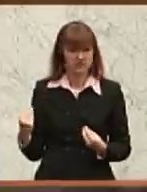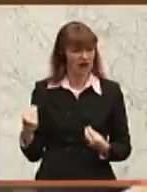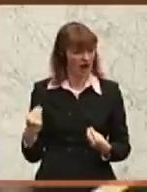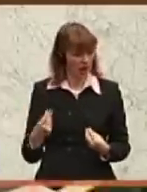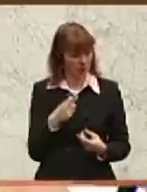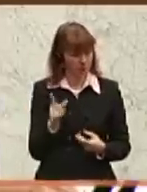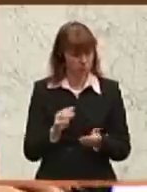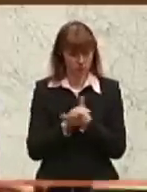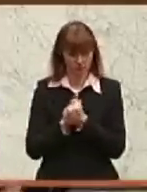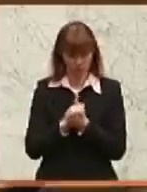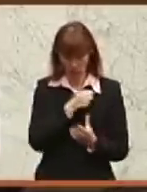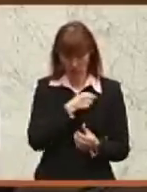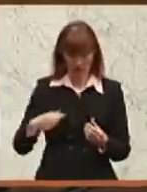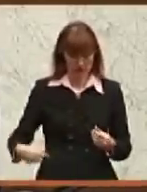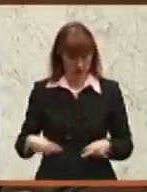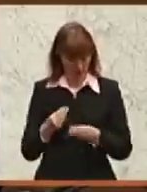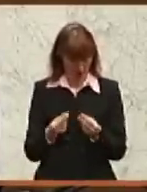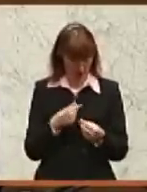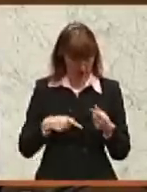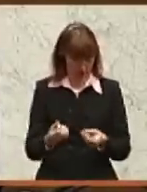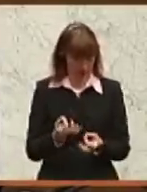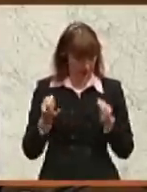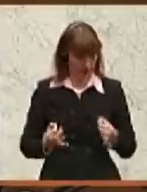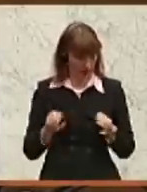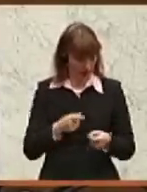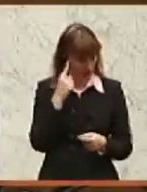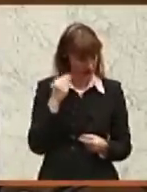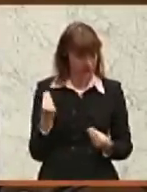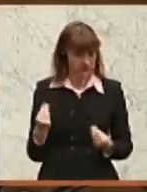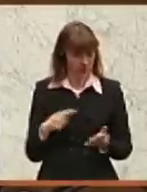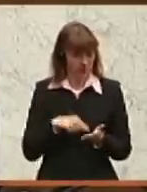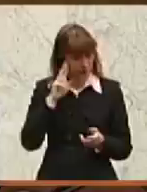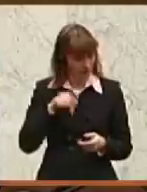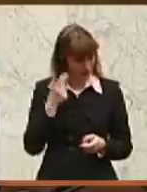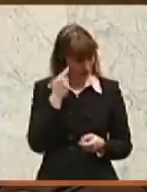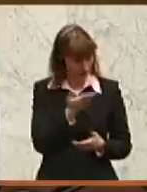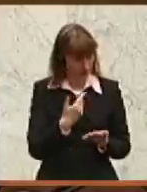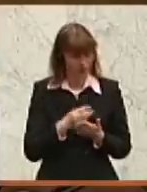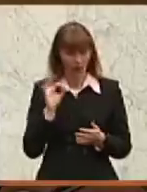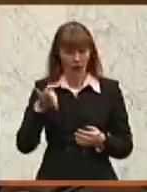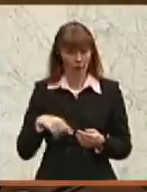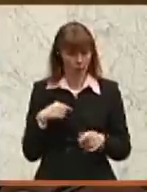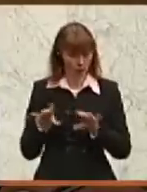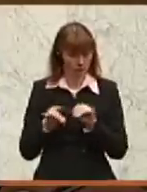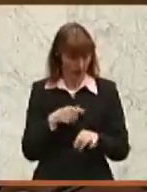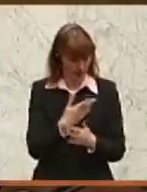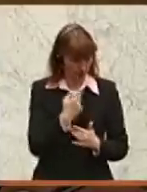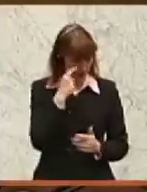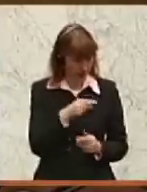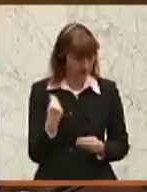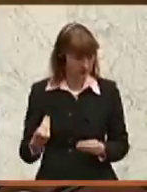das serbische Volk? Meinen Sie die Serben in Wien? Meinen Sie die Serben in Wien, die die FPÖ gewählt hat? Meinen Sie